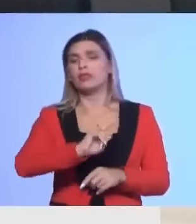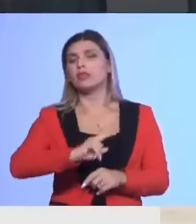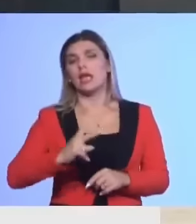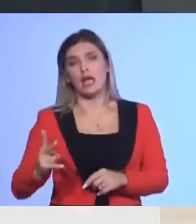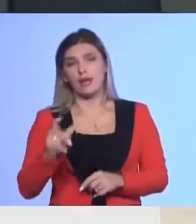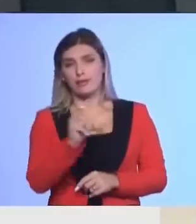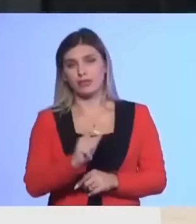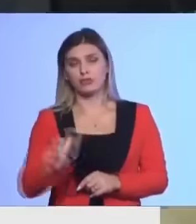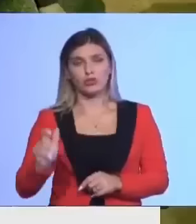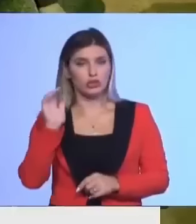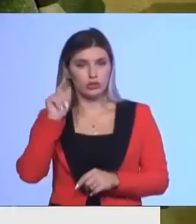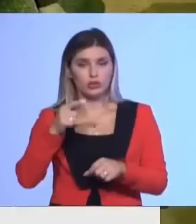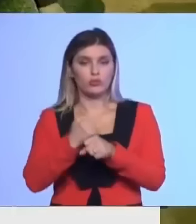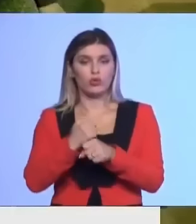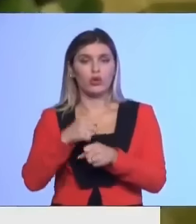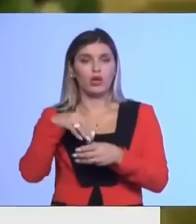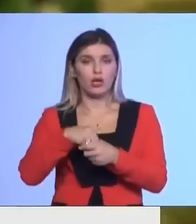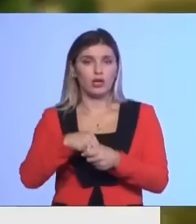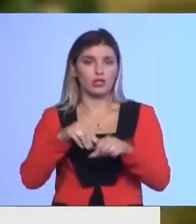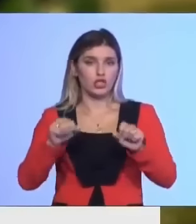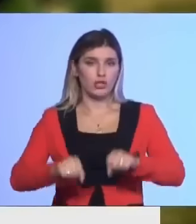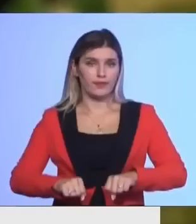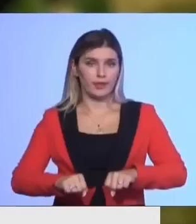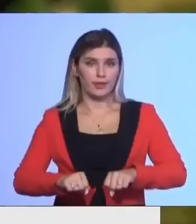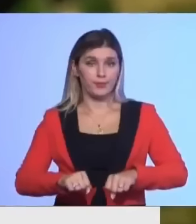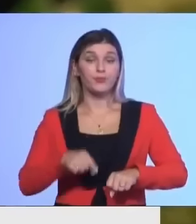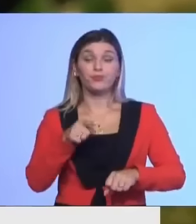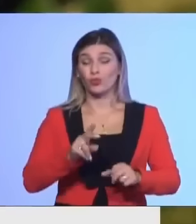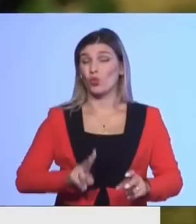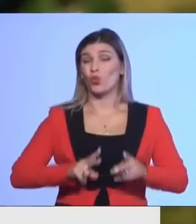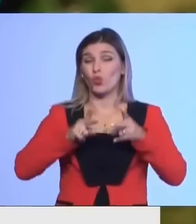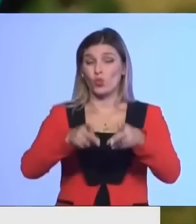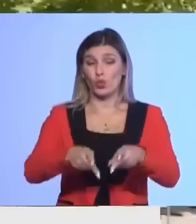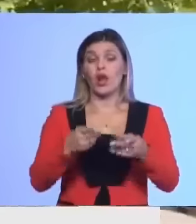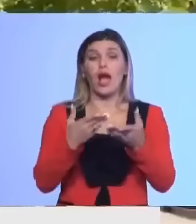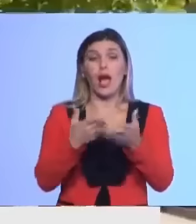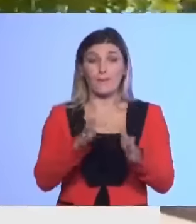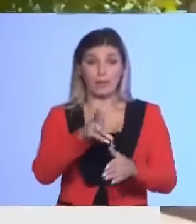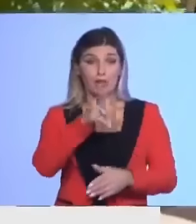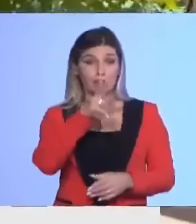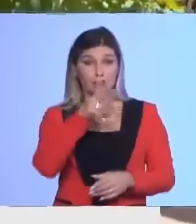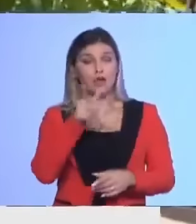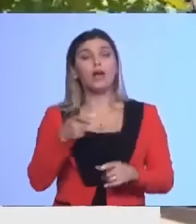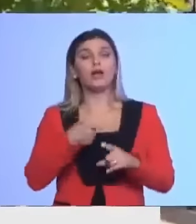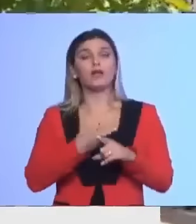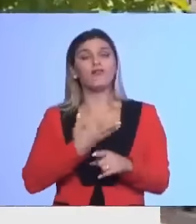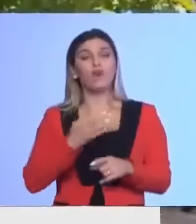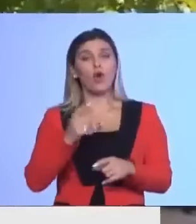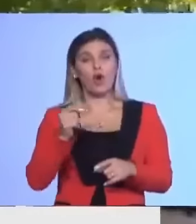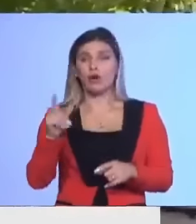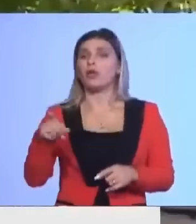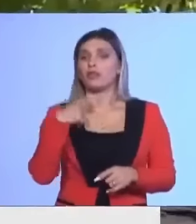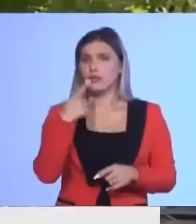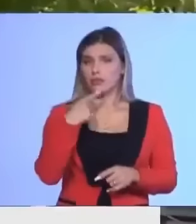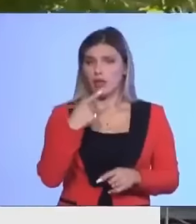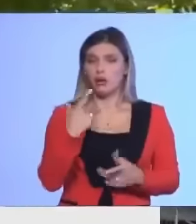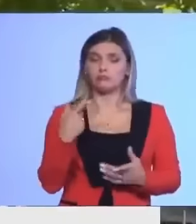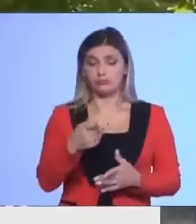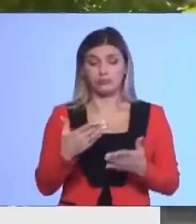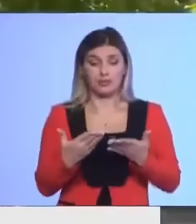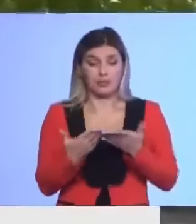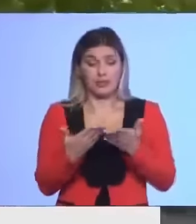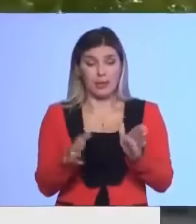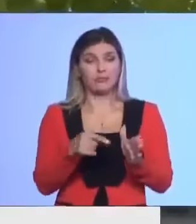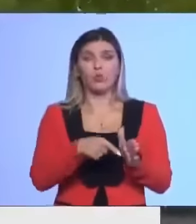qeverisë. Për hapjen e urës ka reaguar KFOR-i përmes një komunikate, në cilën ka thënë se hapja e